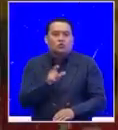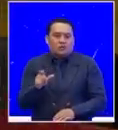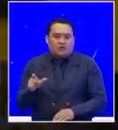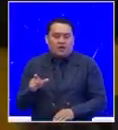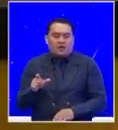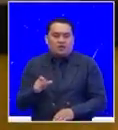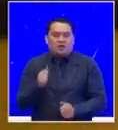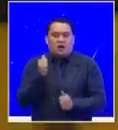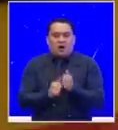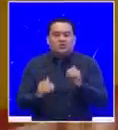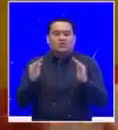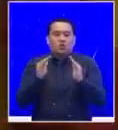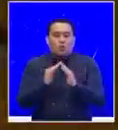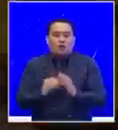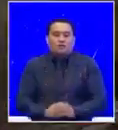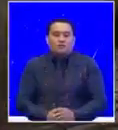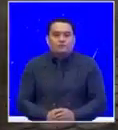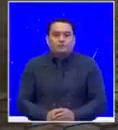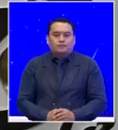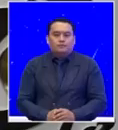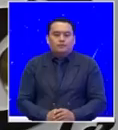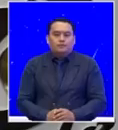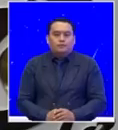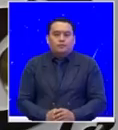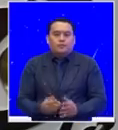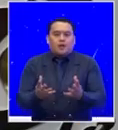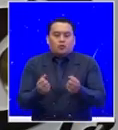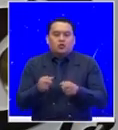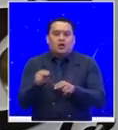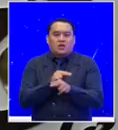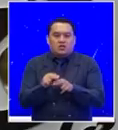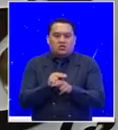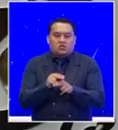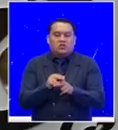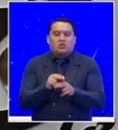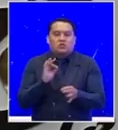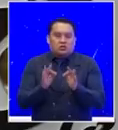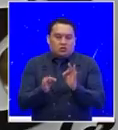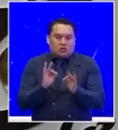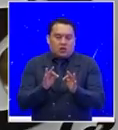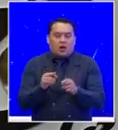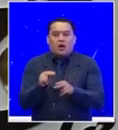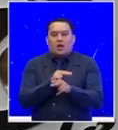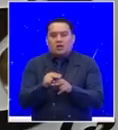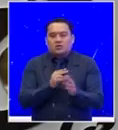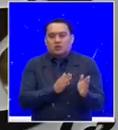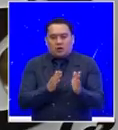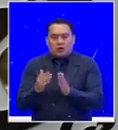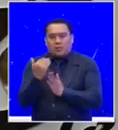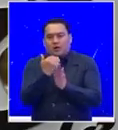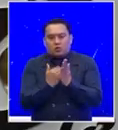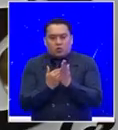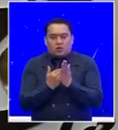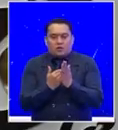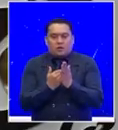человеку из каждого дома. Пациенты, которые получают лечение, у них состояние удовлетворительное. Лечение получают согласно алгоритму,